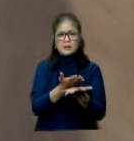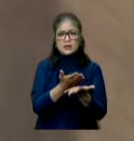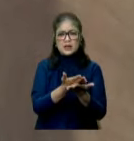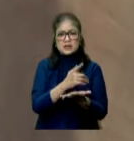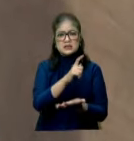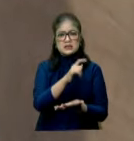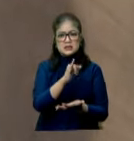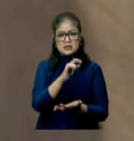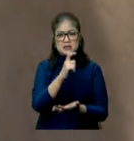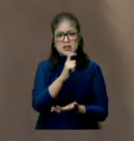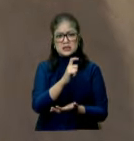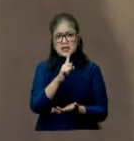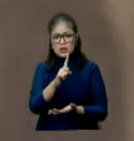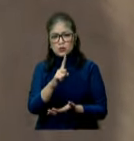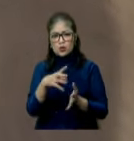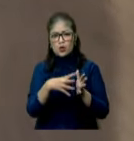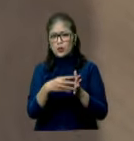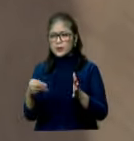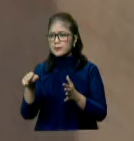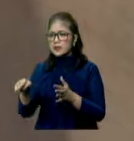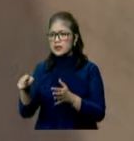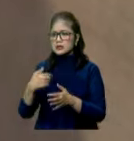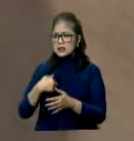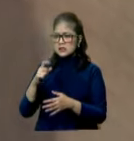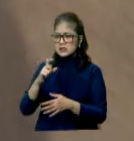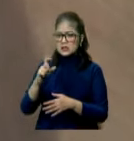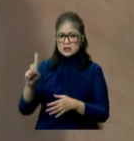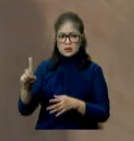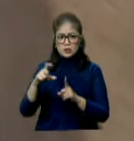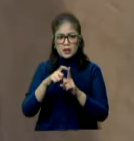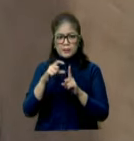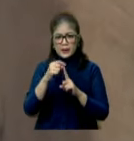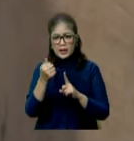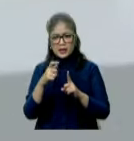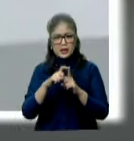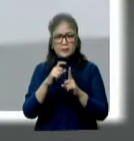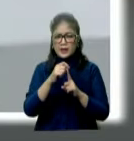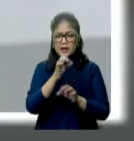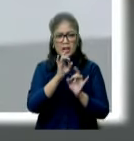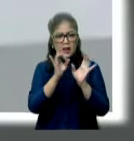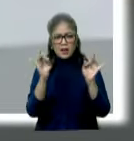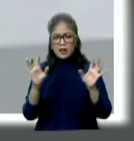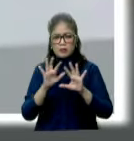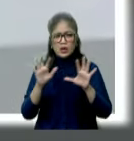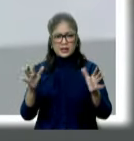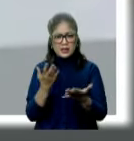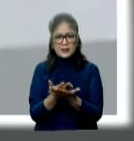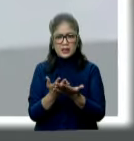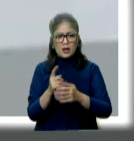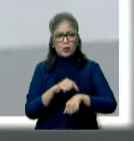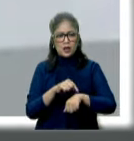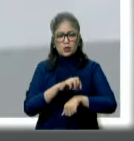plano, saya minta salinan C1 DPR, DPD, DPR RI, Presiden. Sementara Ios Rusli,